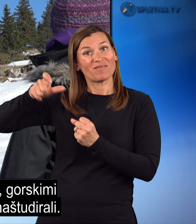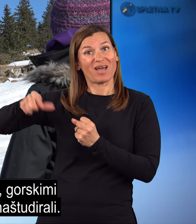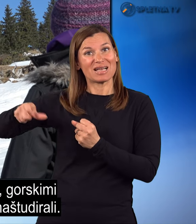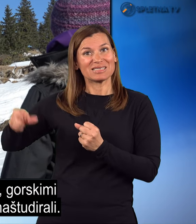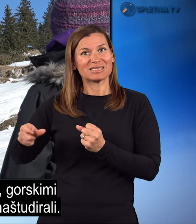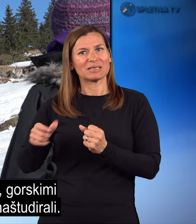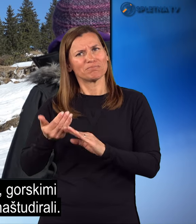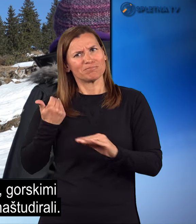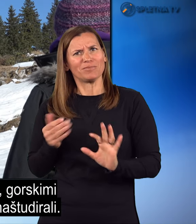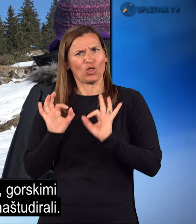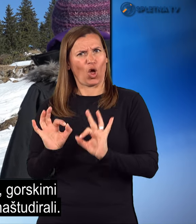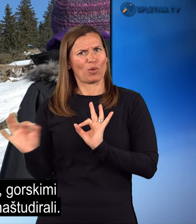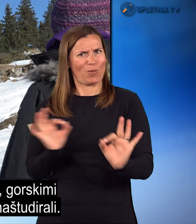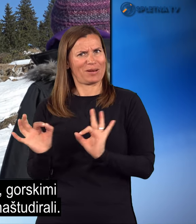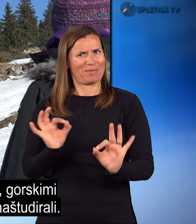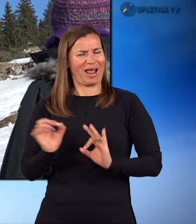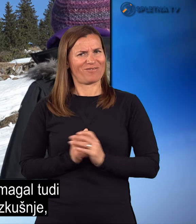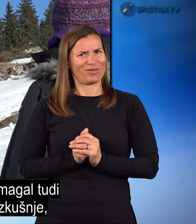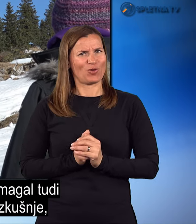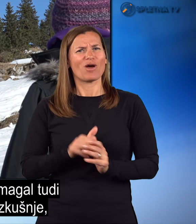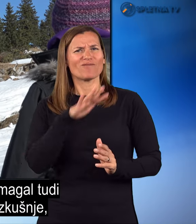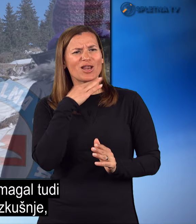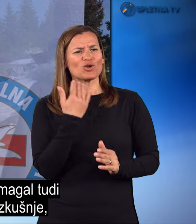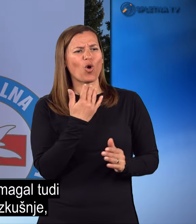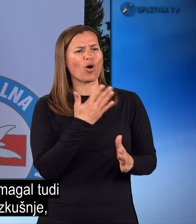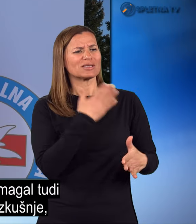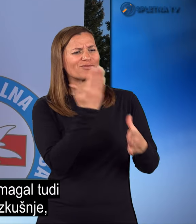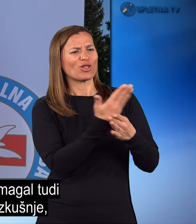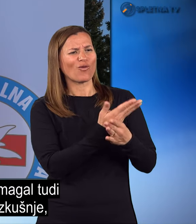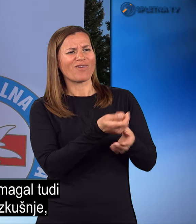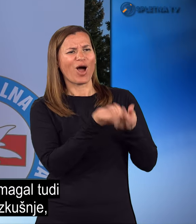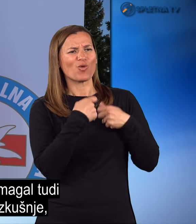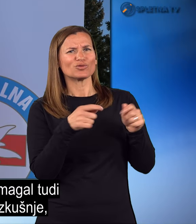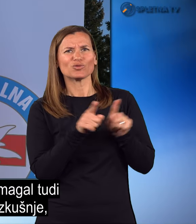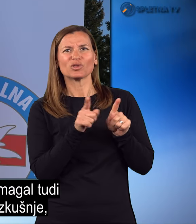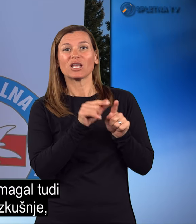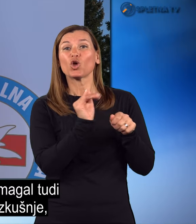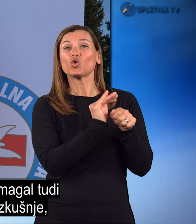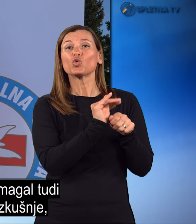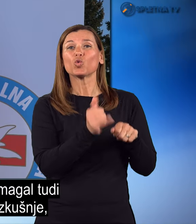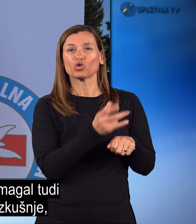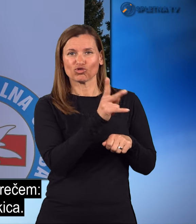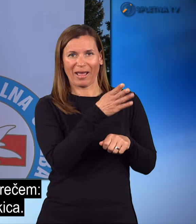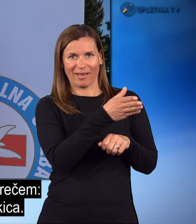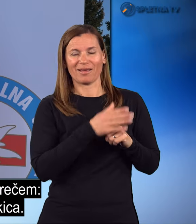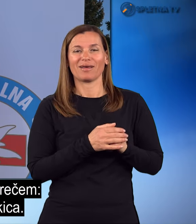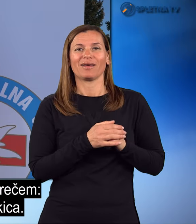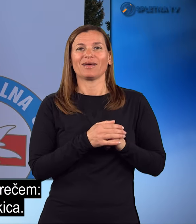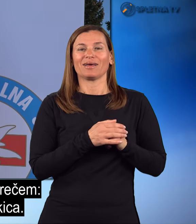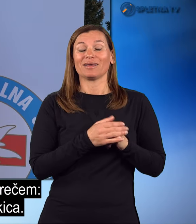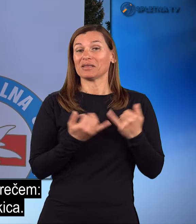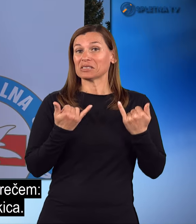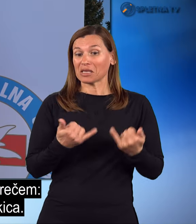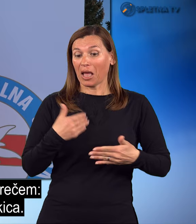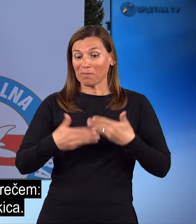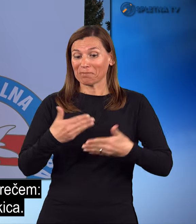dobro naštudirali. Veliko pomoč nam so bile tudi izkušnje Jurčka, tako da vse stvari zdaj